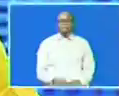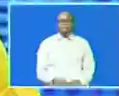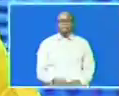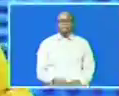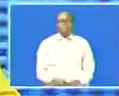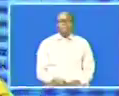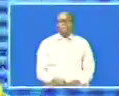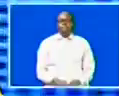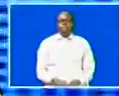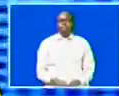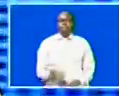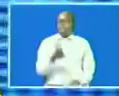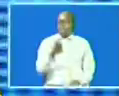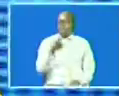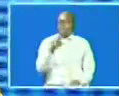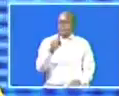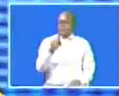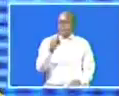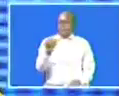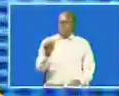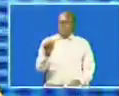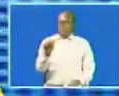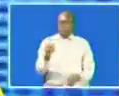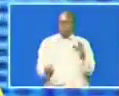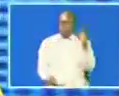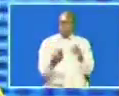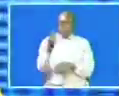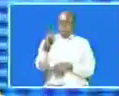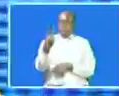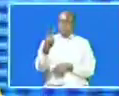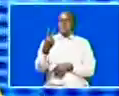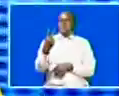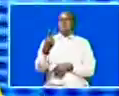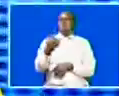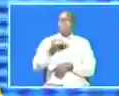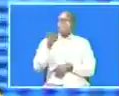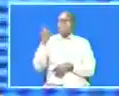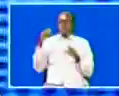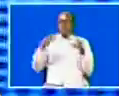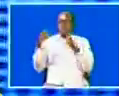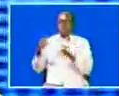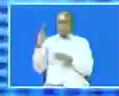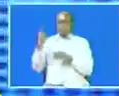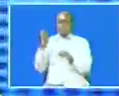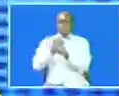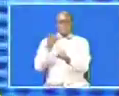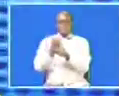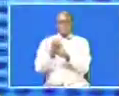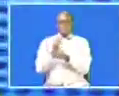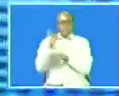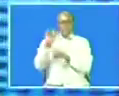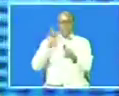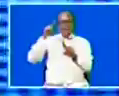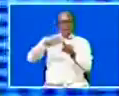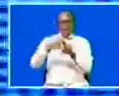Shirikisho la wafanyikazi nchini Kenya hii leo limezindua awamu ya pili ya tuzo za kampuni bora zaidi kwa wafanyikazi. Hafla hiyo inalenga kuwatia